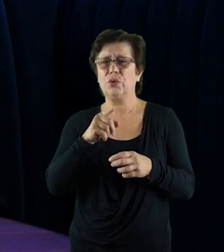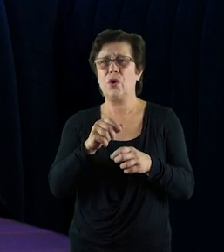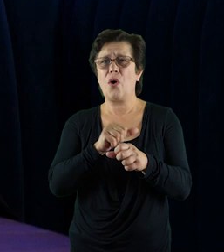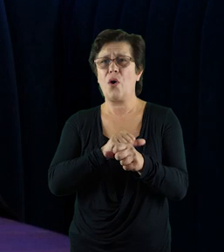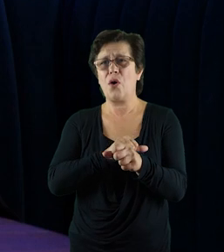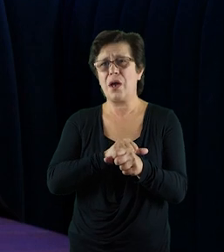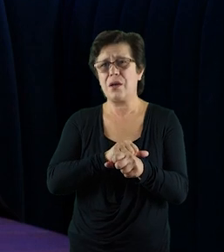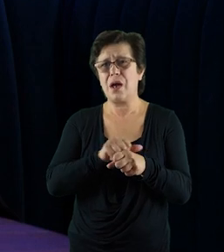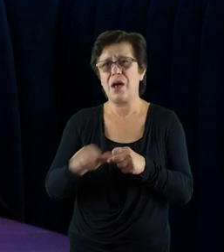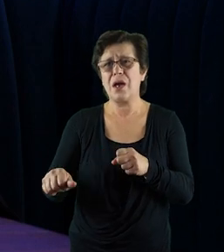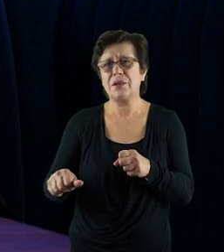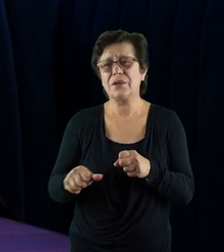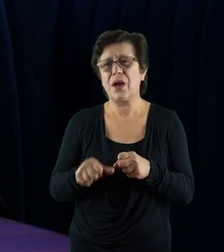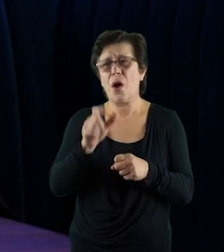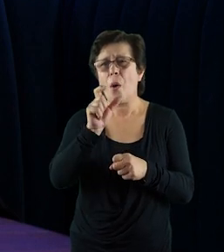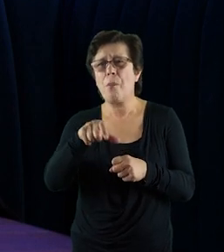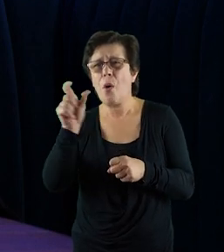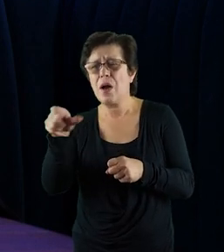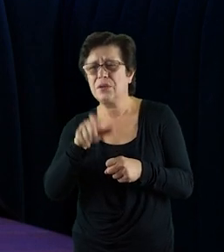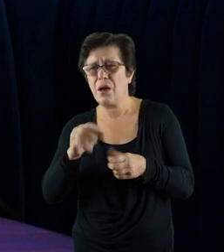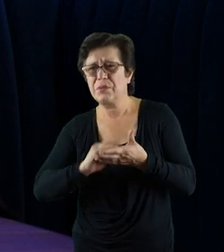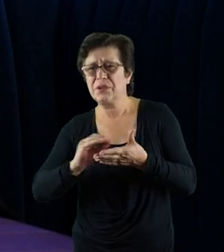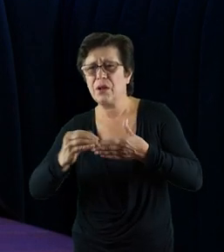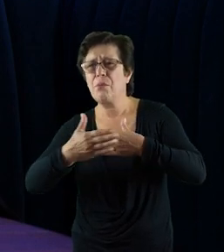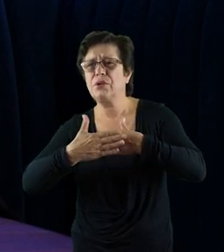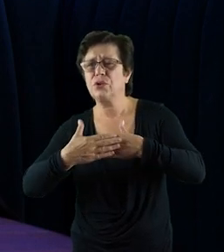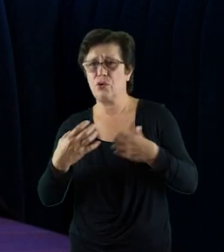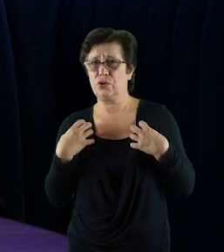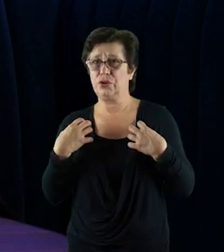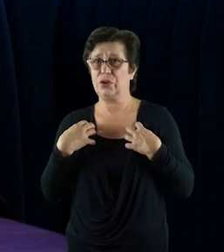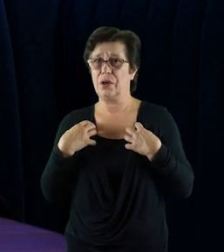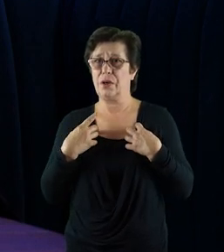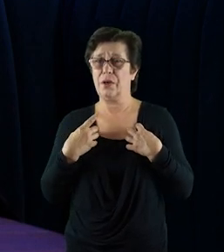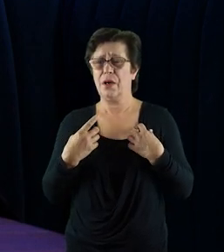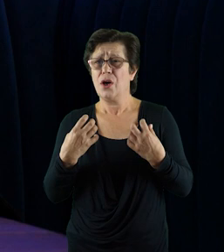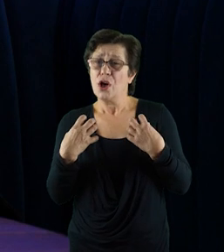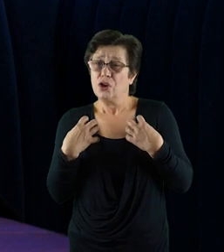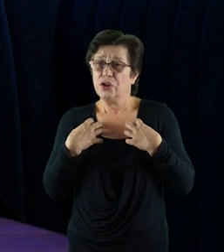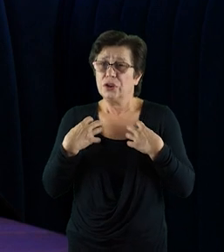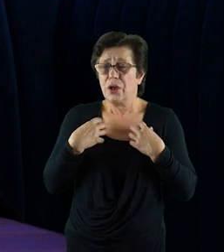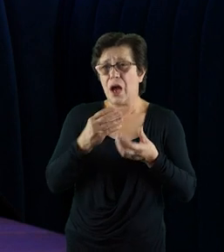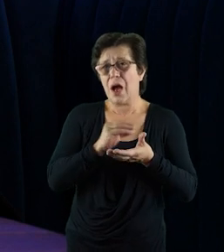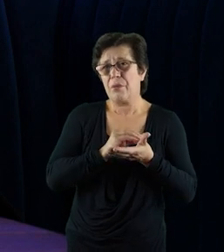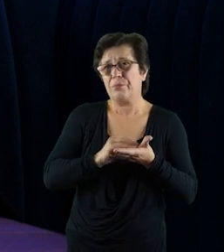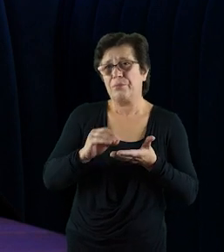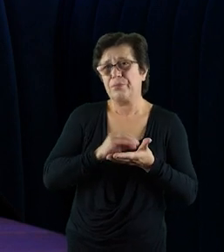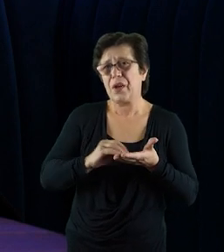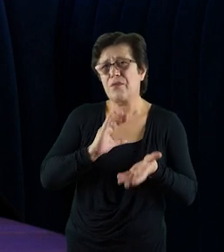To jest poezja pisana bardzo blisko życia. Tylko życia właśnie opisywanego w jakiś taki